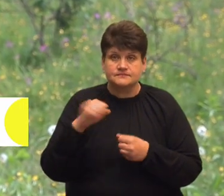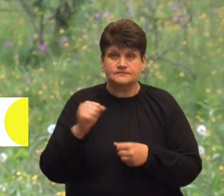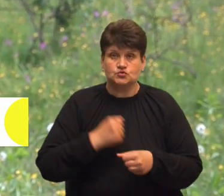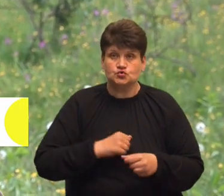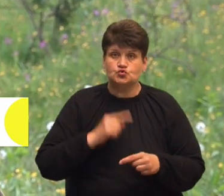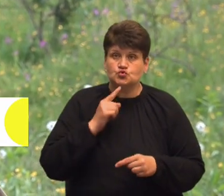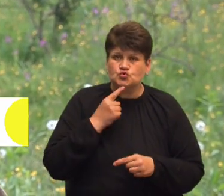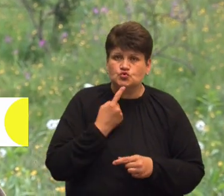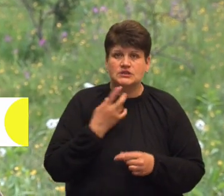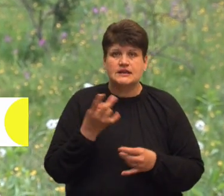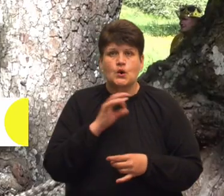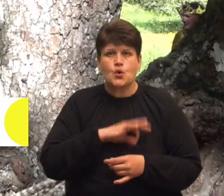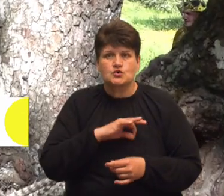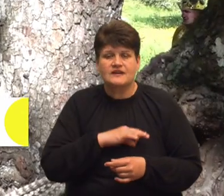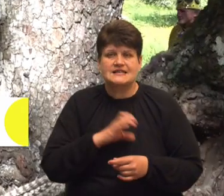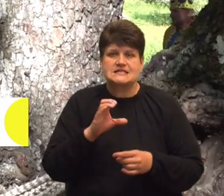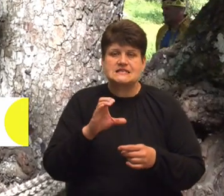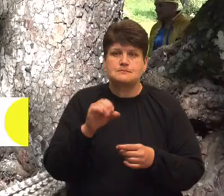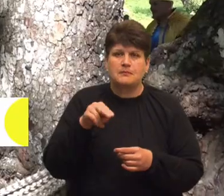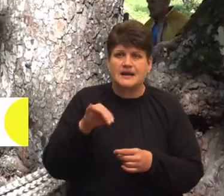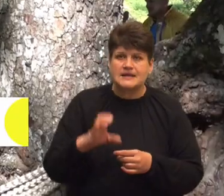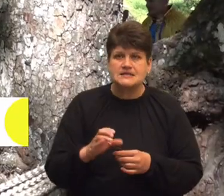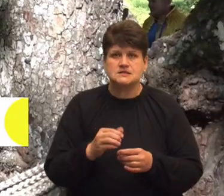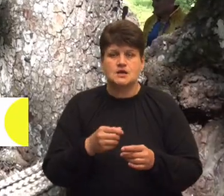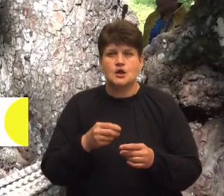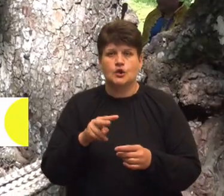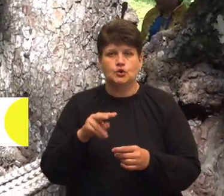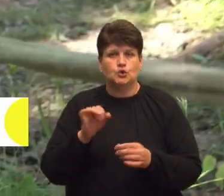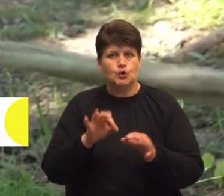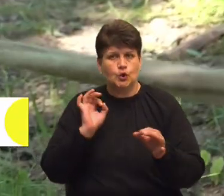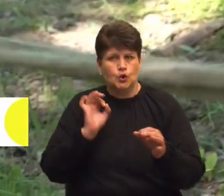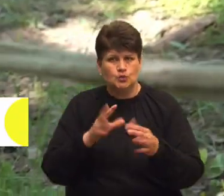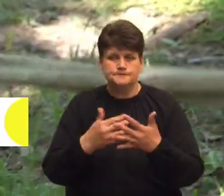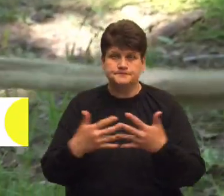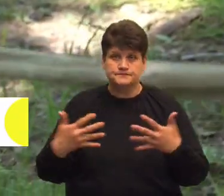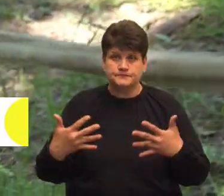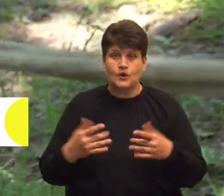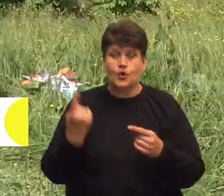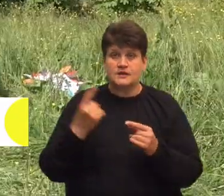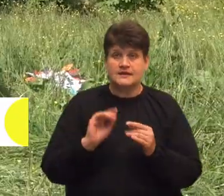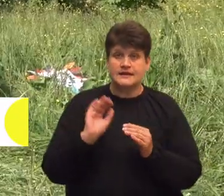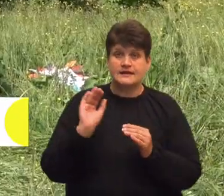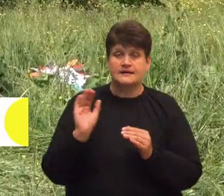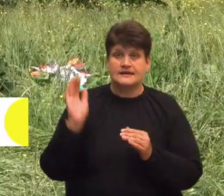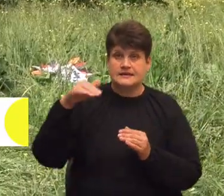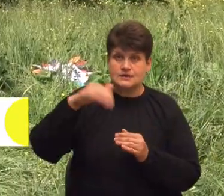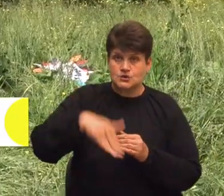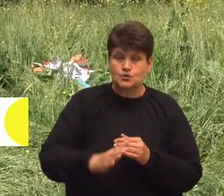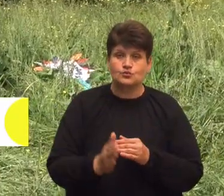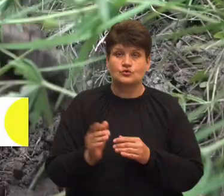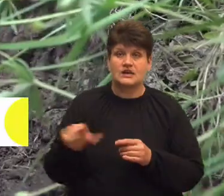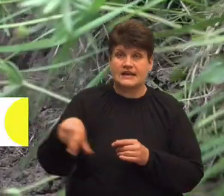користуватися списом луком то одні долають переправу через гірську річку інші стріляють з луків